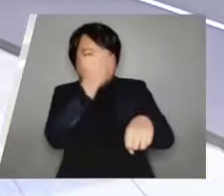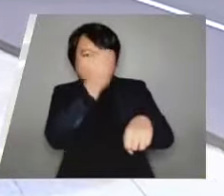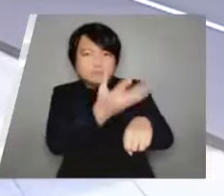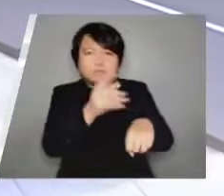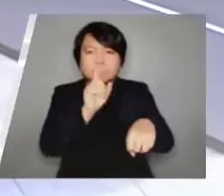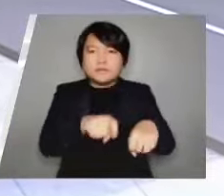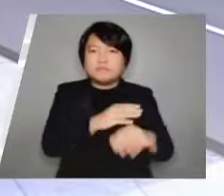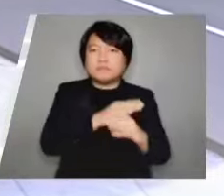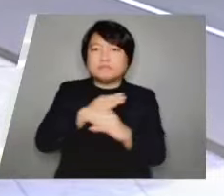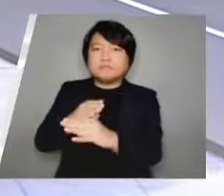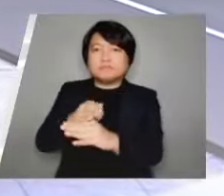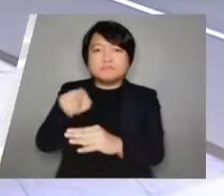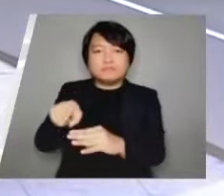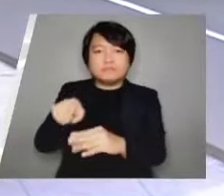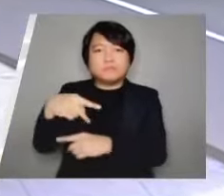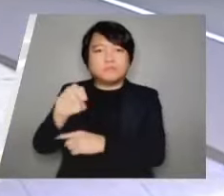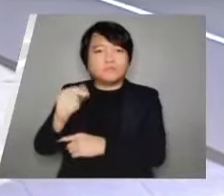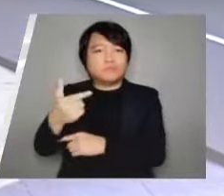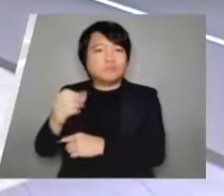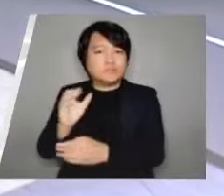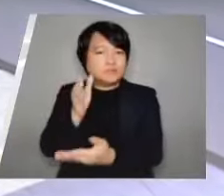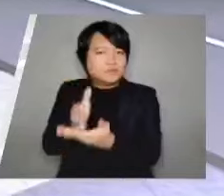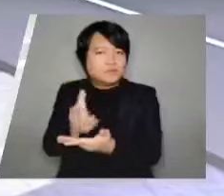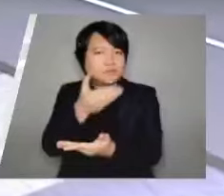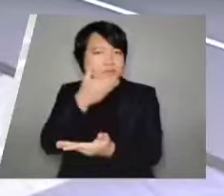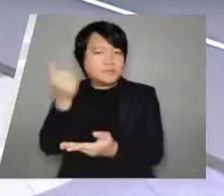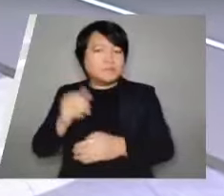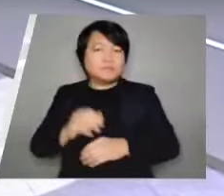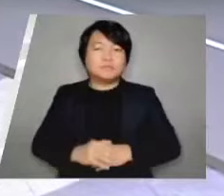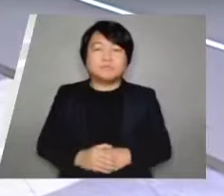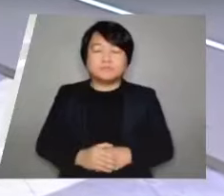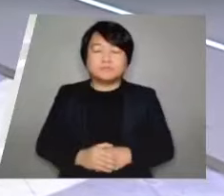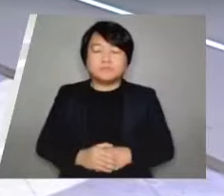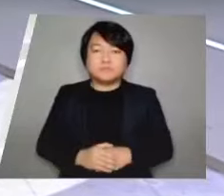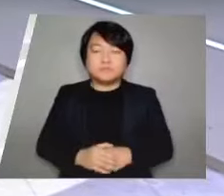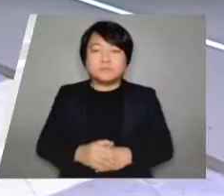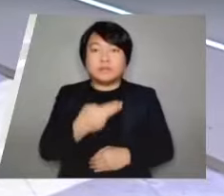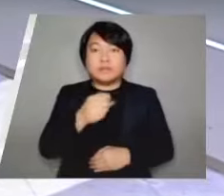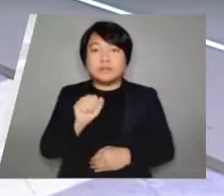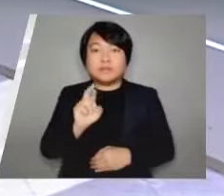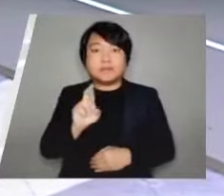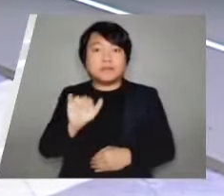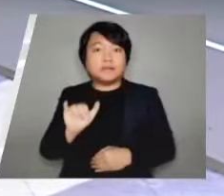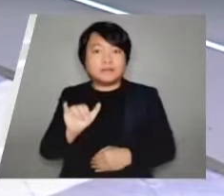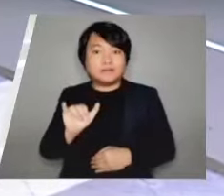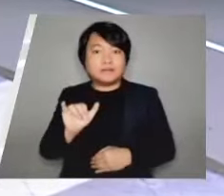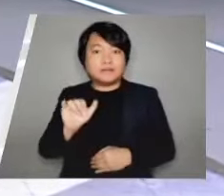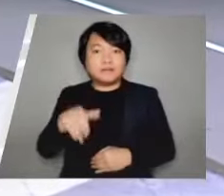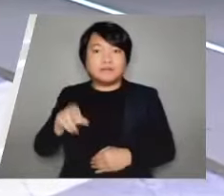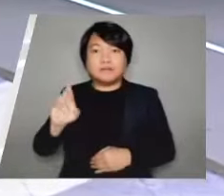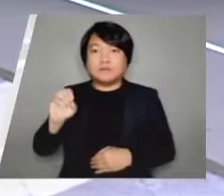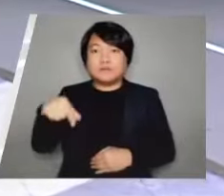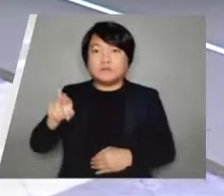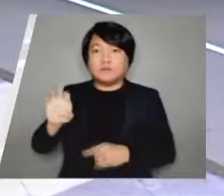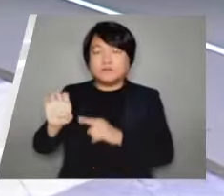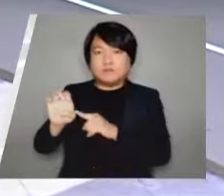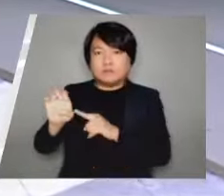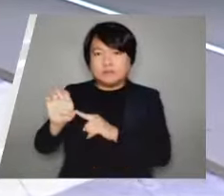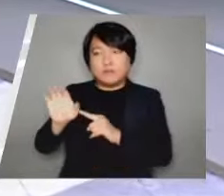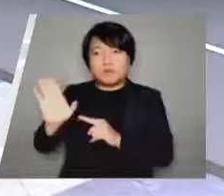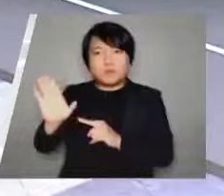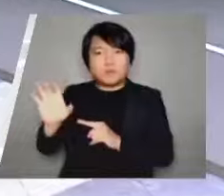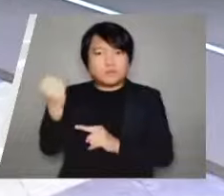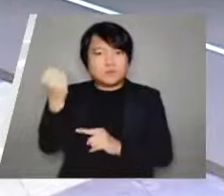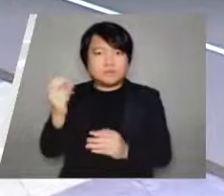Roque matapos matagpuan sa sinalakay na pogo sa Porac, Pampanga ang isang dokumentong pirmado niya. Saksi si